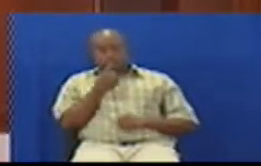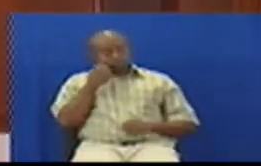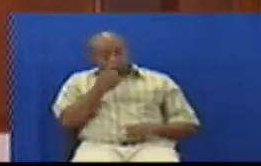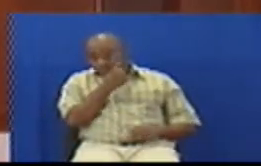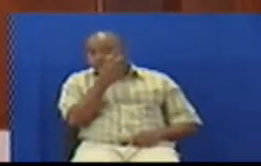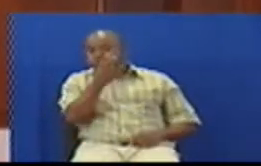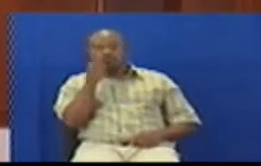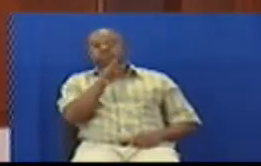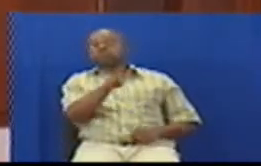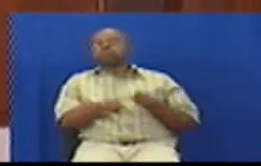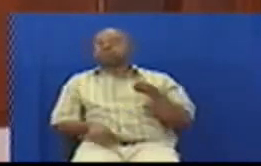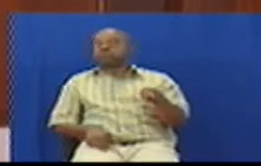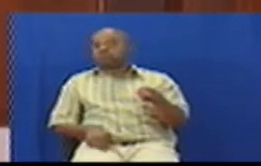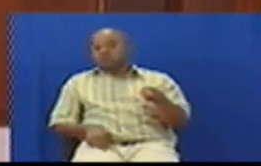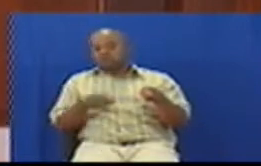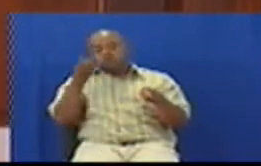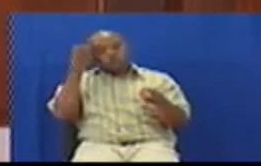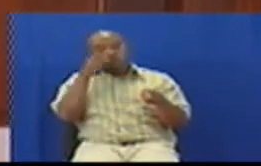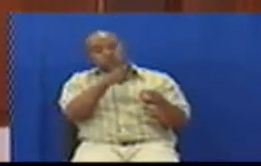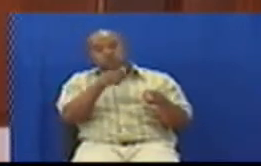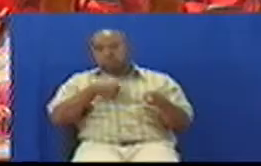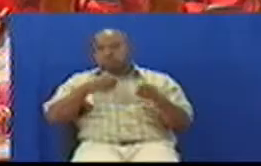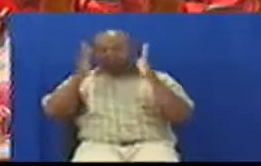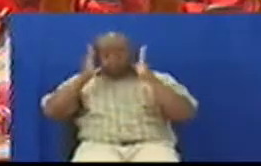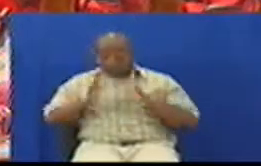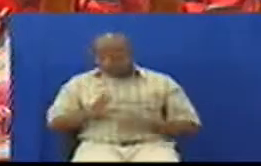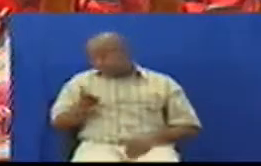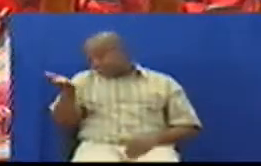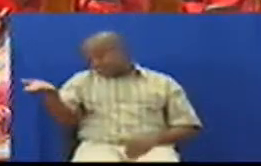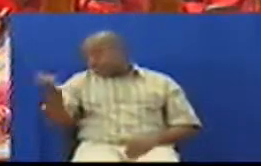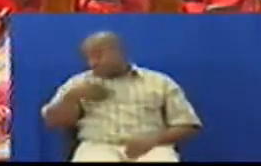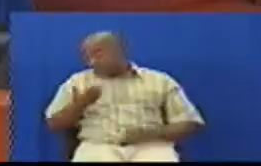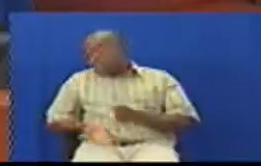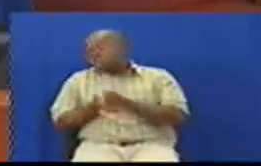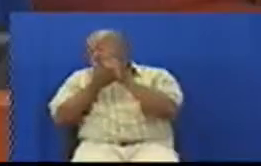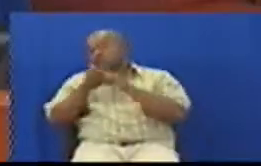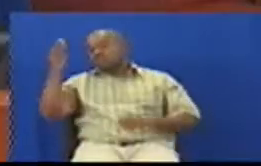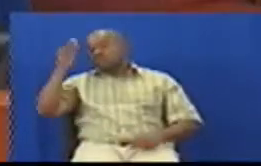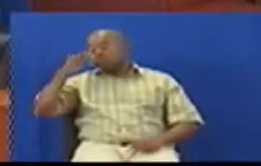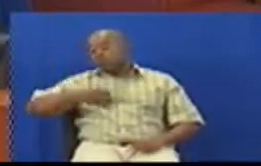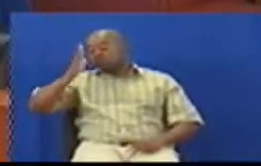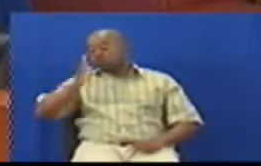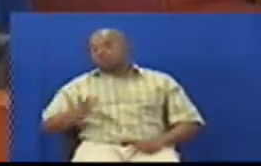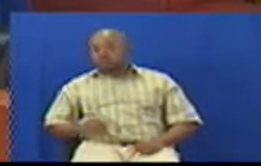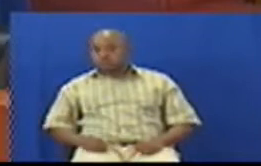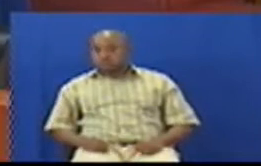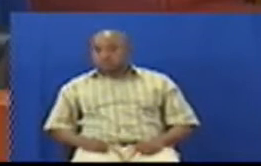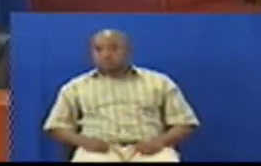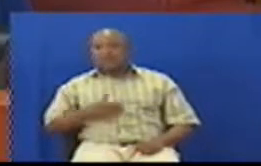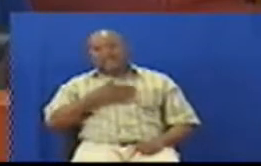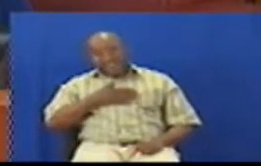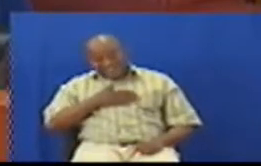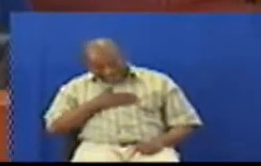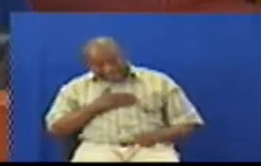corona. Mheshimiwa speaker, naunga mkono hoja ya waziri mkuu. Asante sana mheshimiwa senator